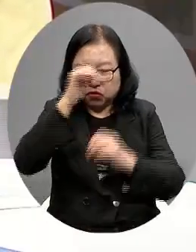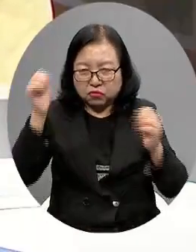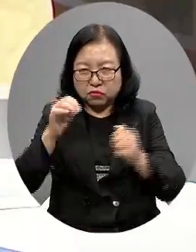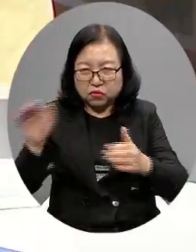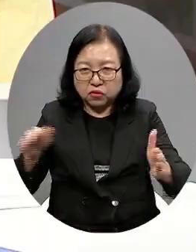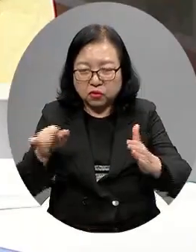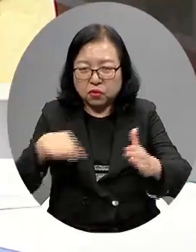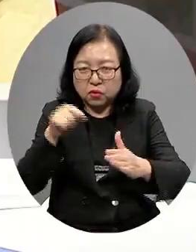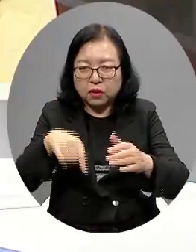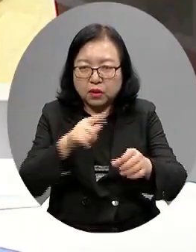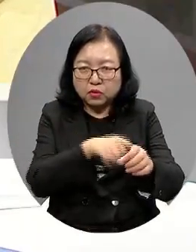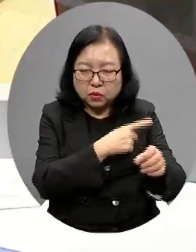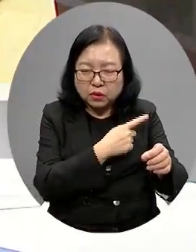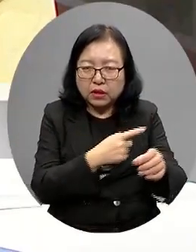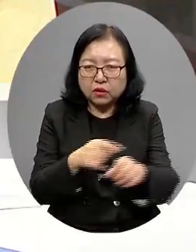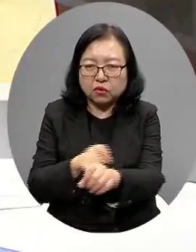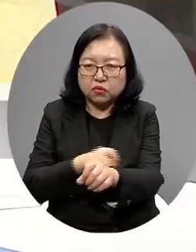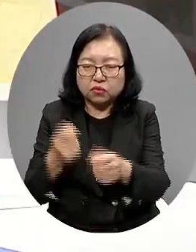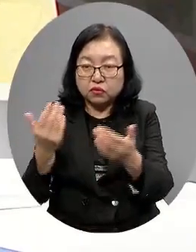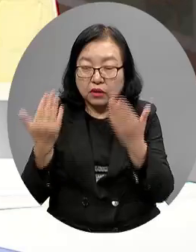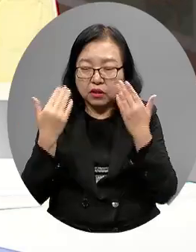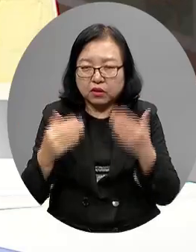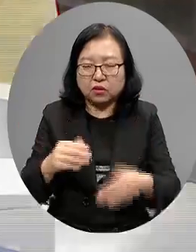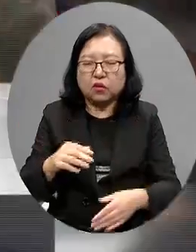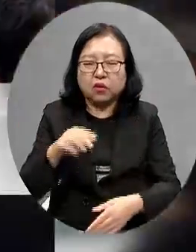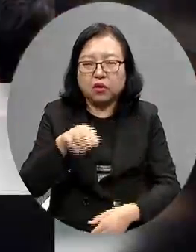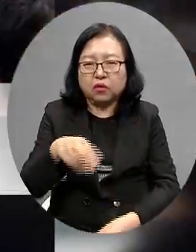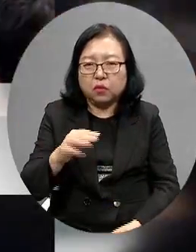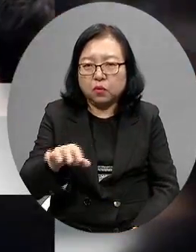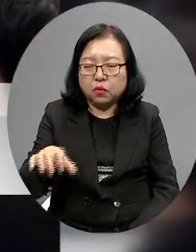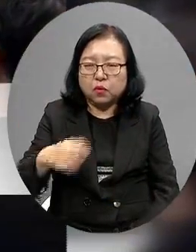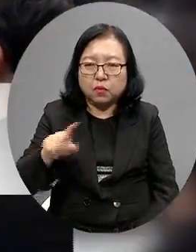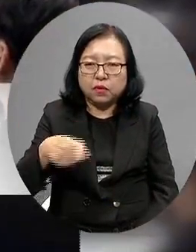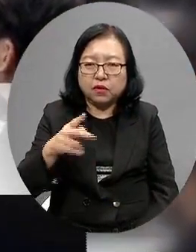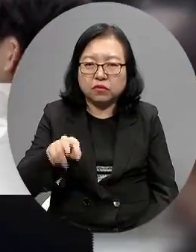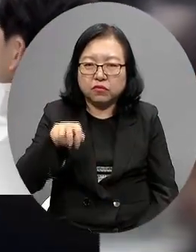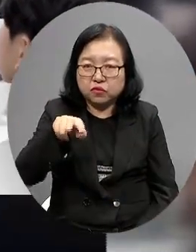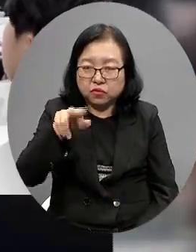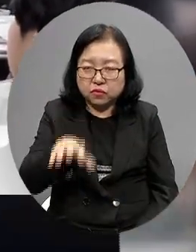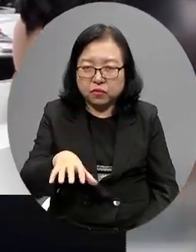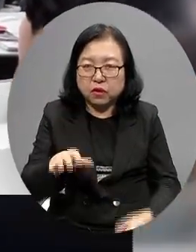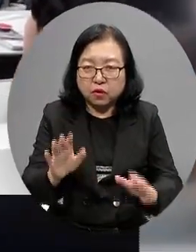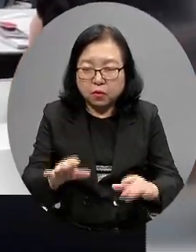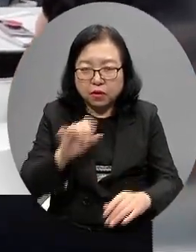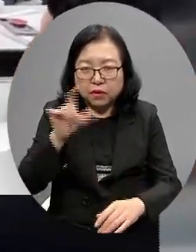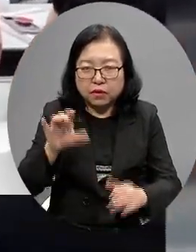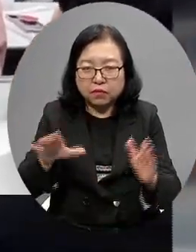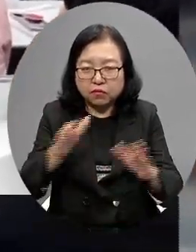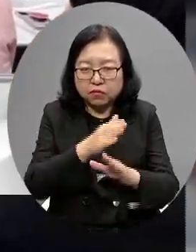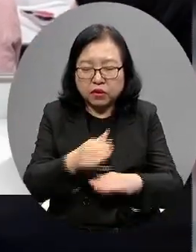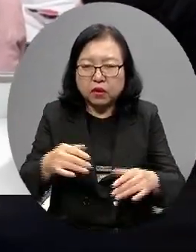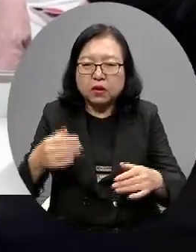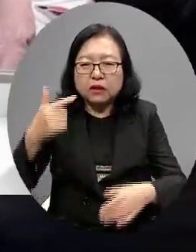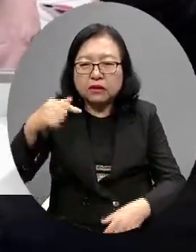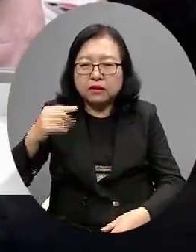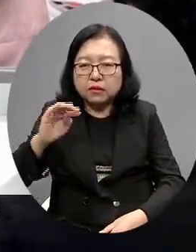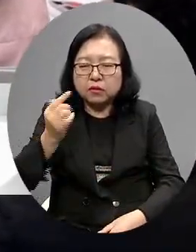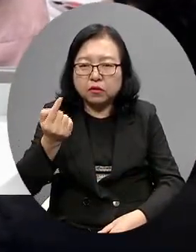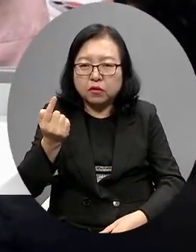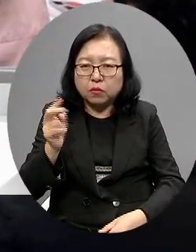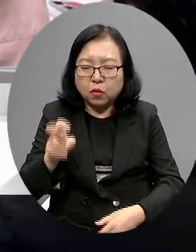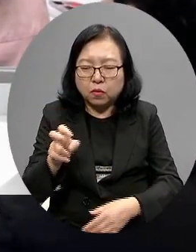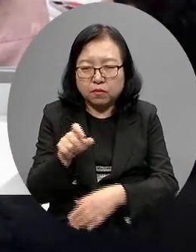도네 초등학교와 특수학교 12곳에 이달부터 늘봄 실무사 배치됐습니다 늘봄 학교의